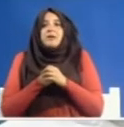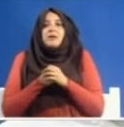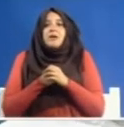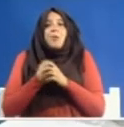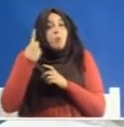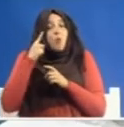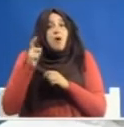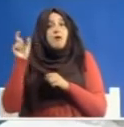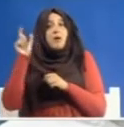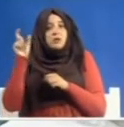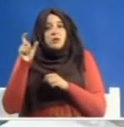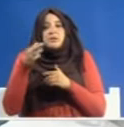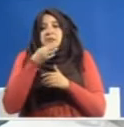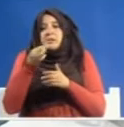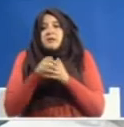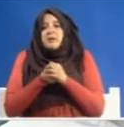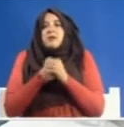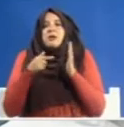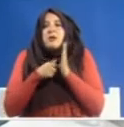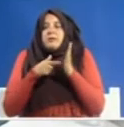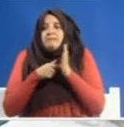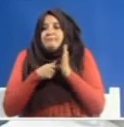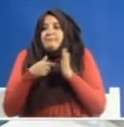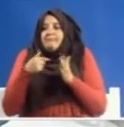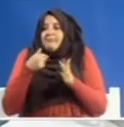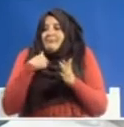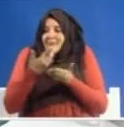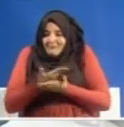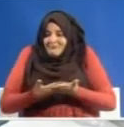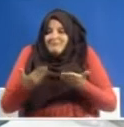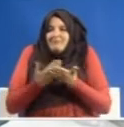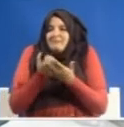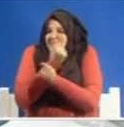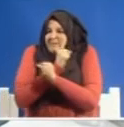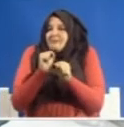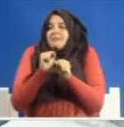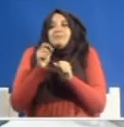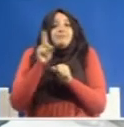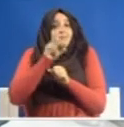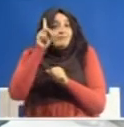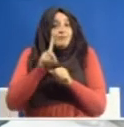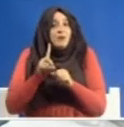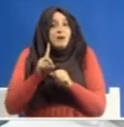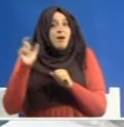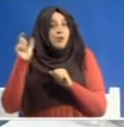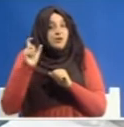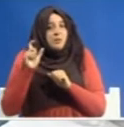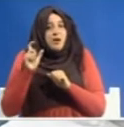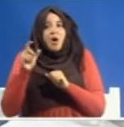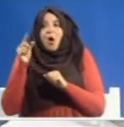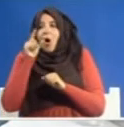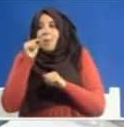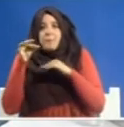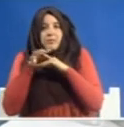للمسألة مسألة الضرر، يعني لا يجوز شرعا أن يلحق